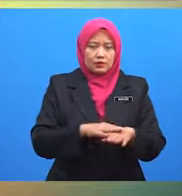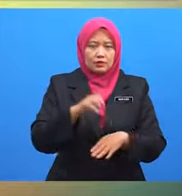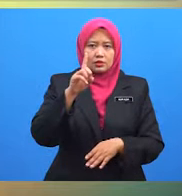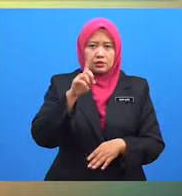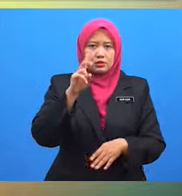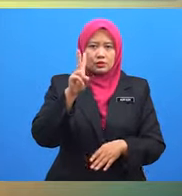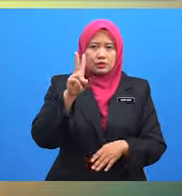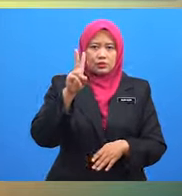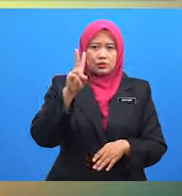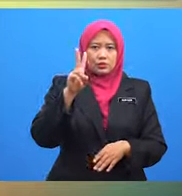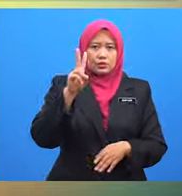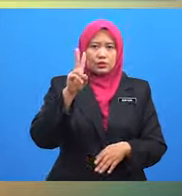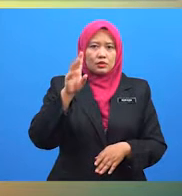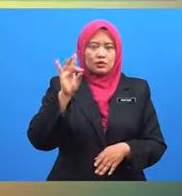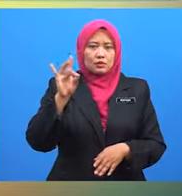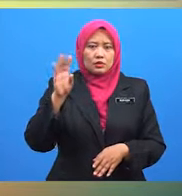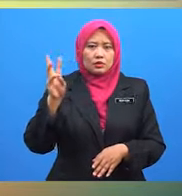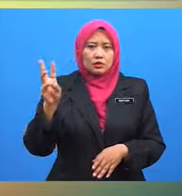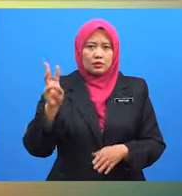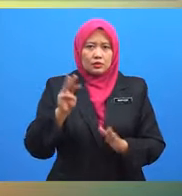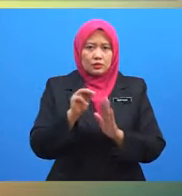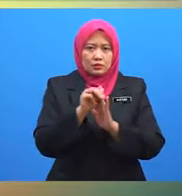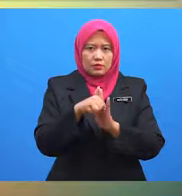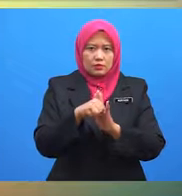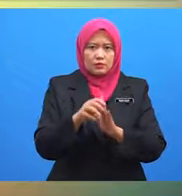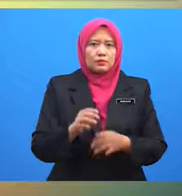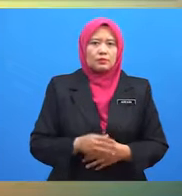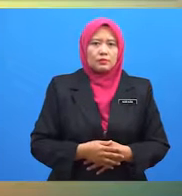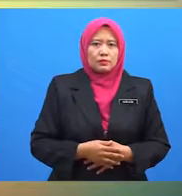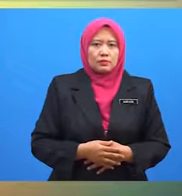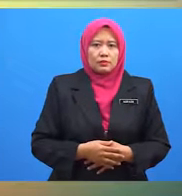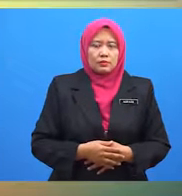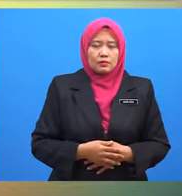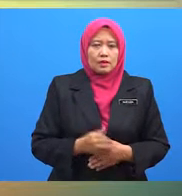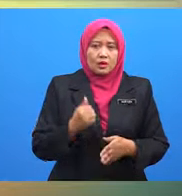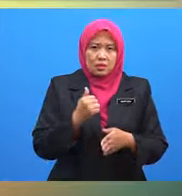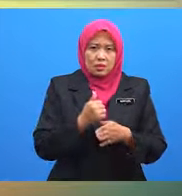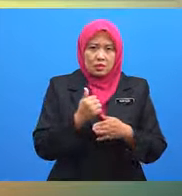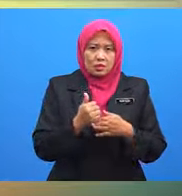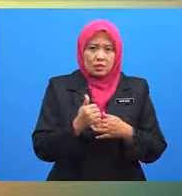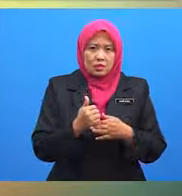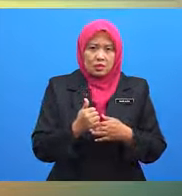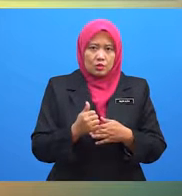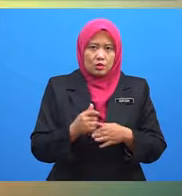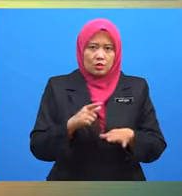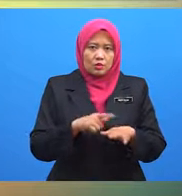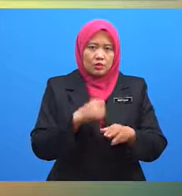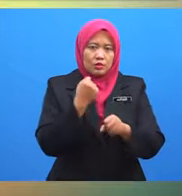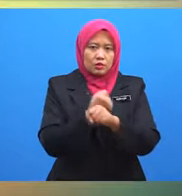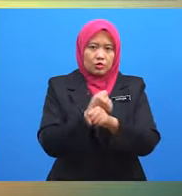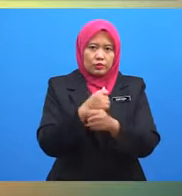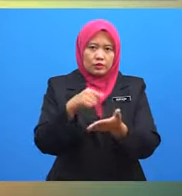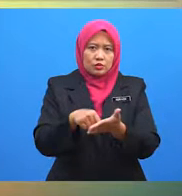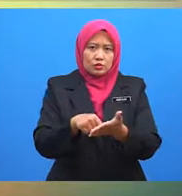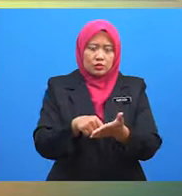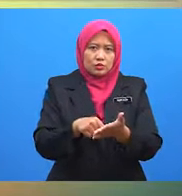1286 Masihi. Batu bersurat di Joreng, Tanah Puli, 1213 Masihi yang bersifat